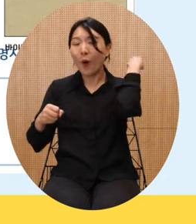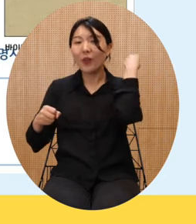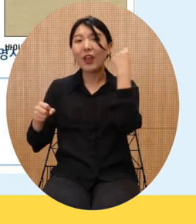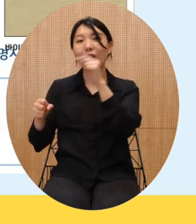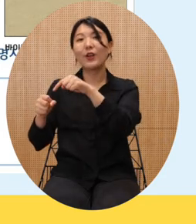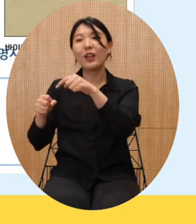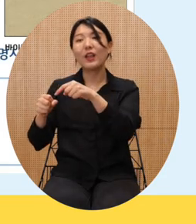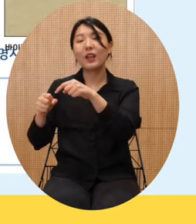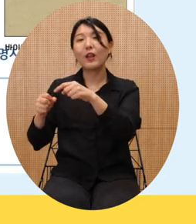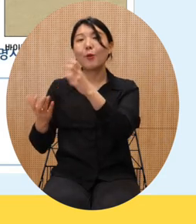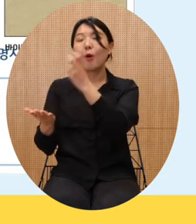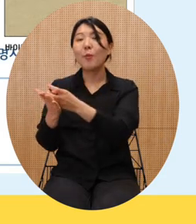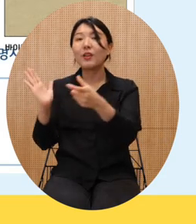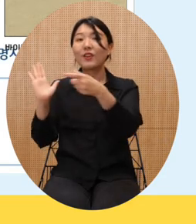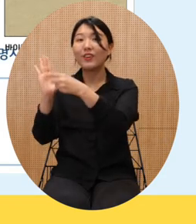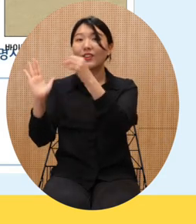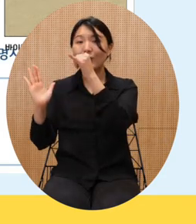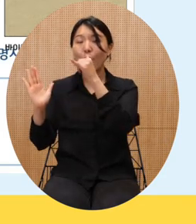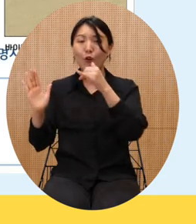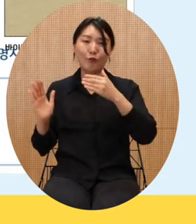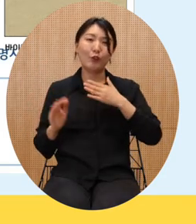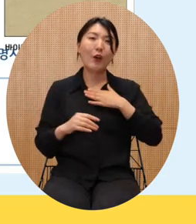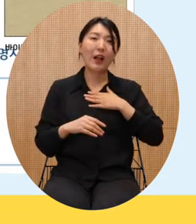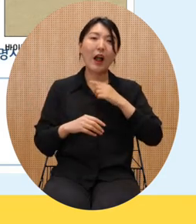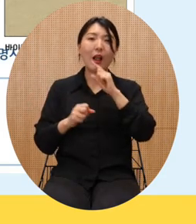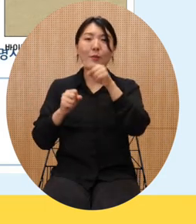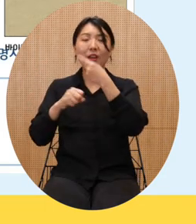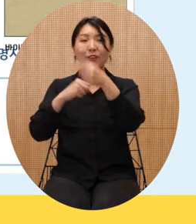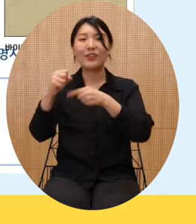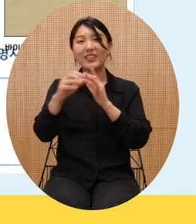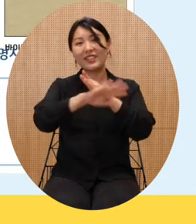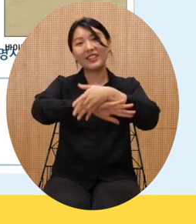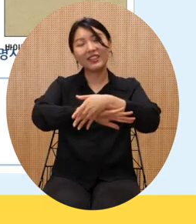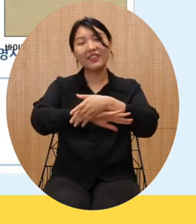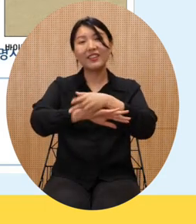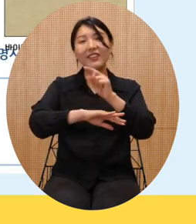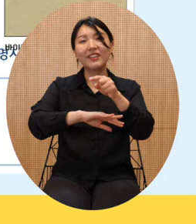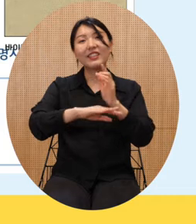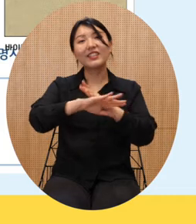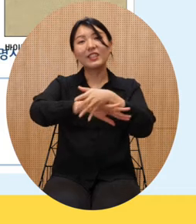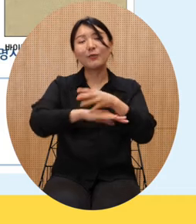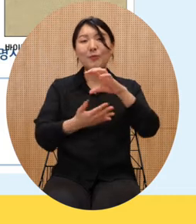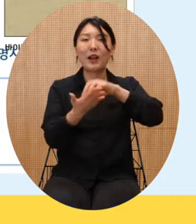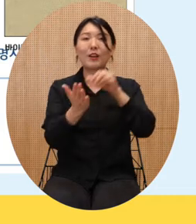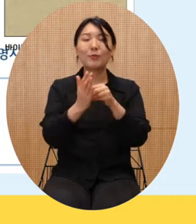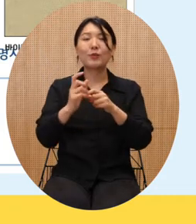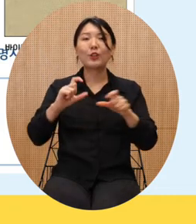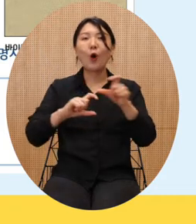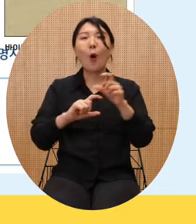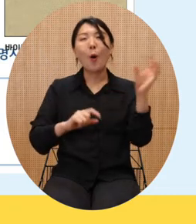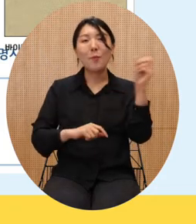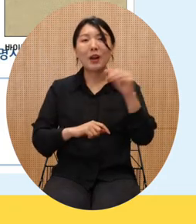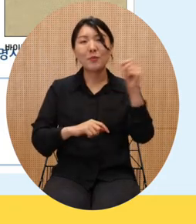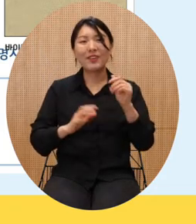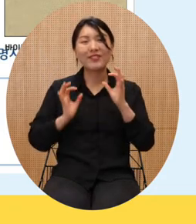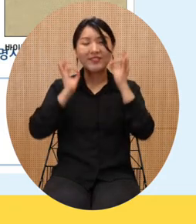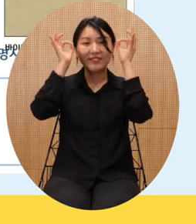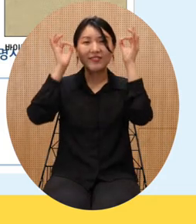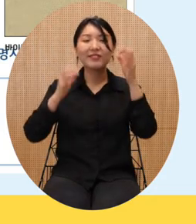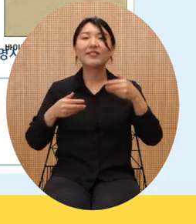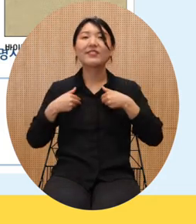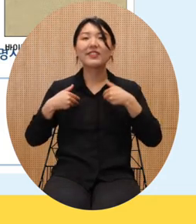헌법에 명시했더라고요. 우리가 딱 100년 늦은 것 같은데요. 그러니까 이 100년 늦은 만큼 빨리빨리 쫓아가야 되는